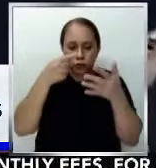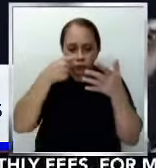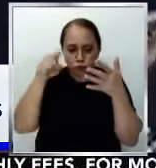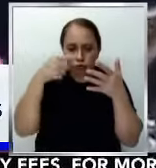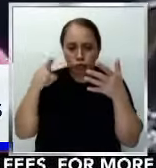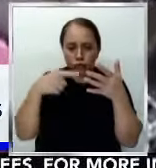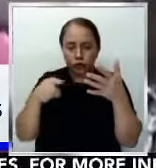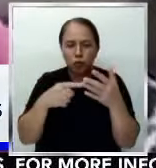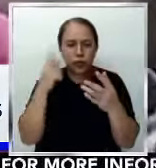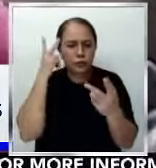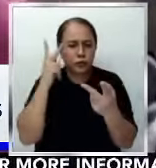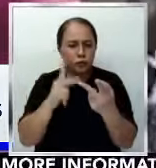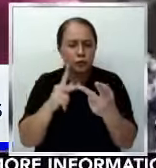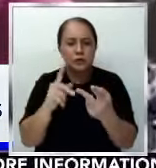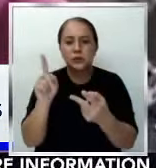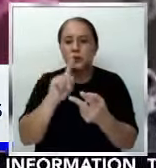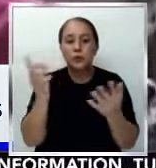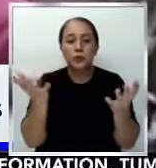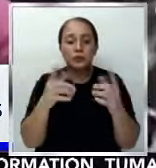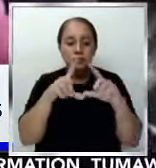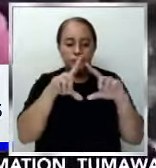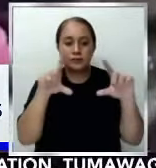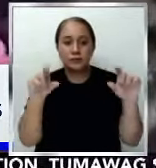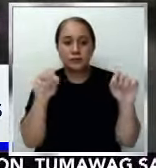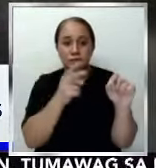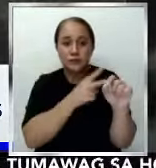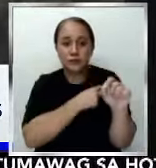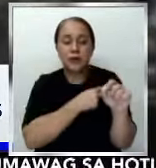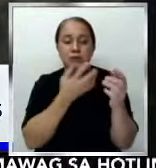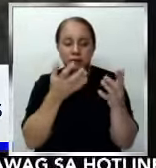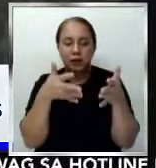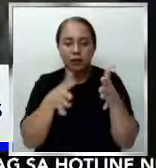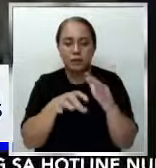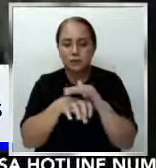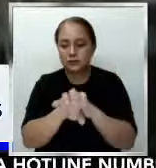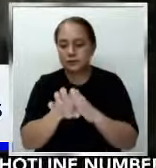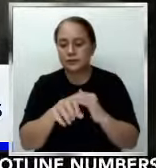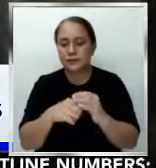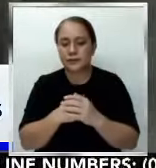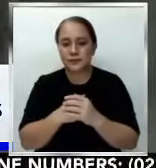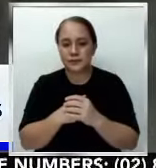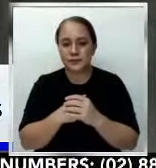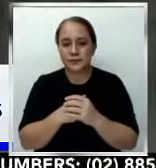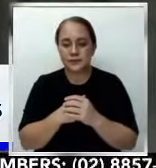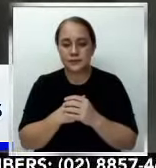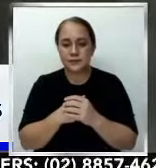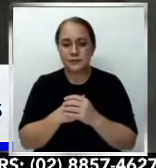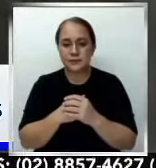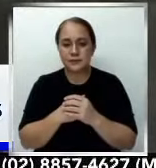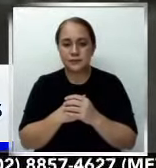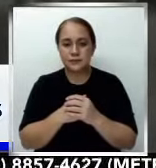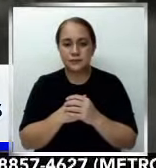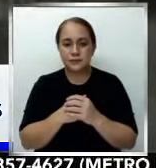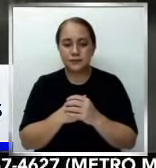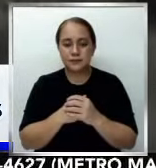at hinahanapan ng vaccination card para makapasok. Ito lang ang vaccination card. Pero, hindi ka pala pa ako nakahin.